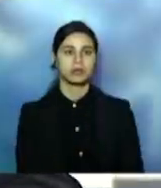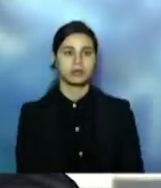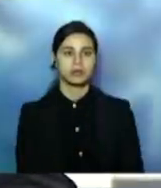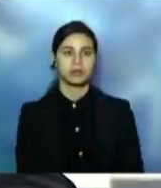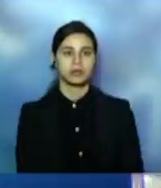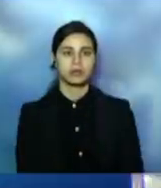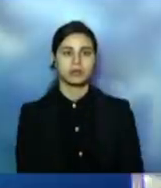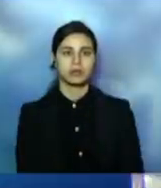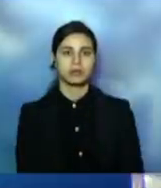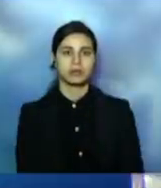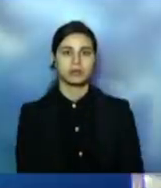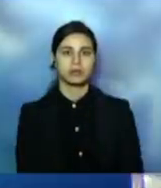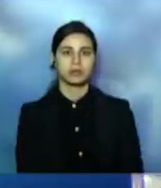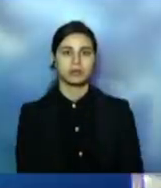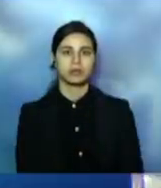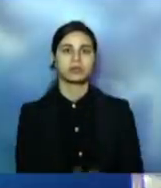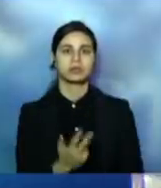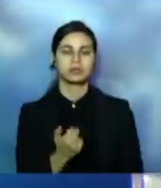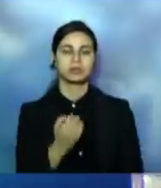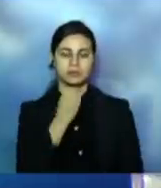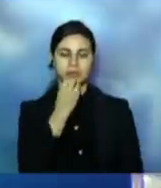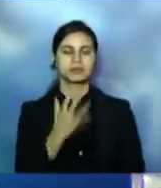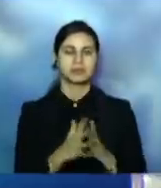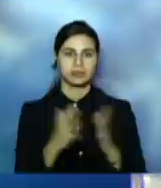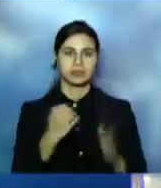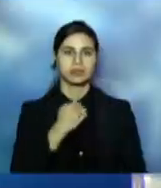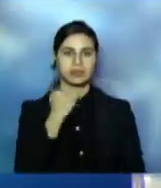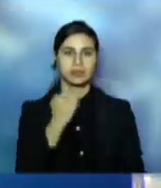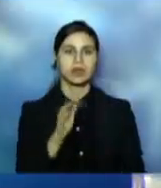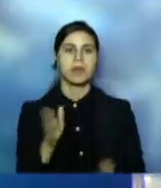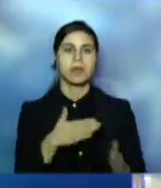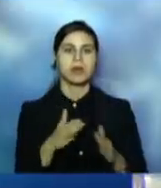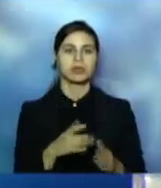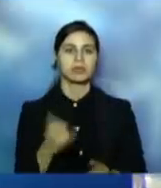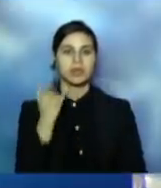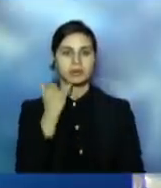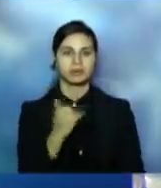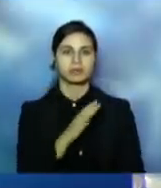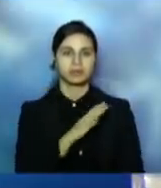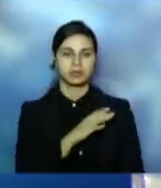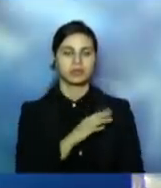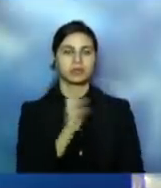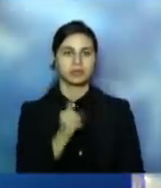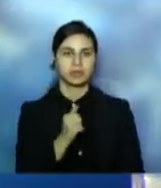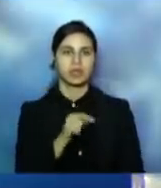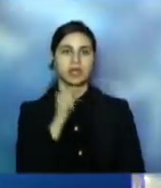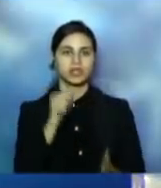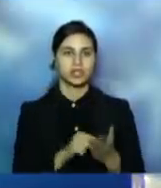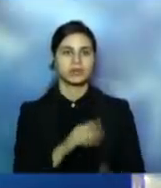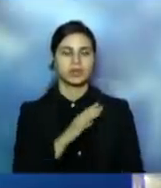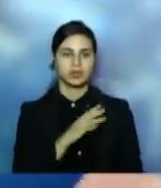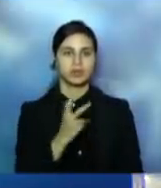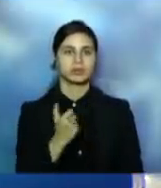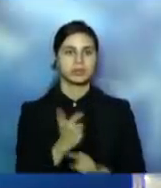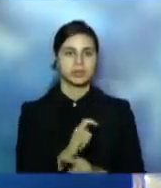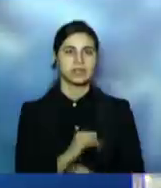პრობლემა კი ბატონო, პირველში მადლობა რომ ბათუმიდან ჩაგვერთეთ და დაგვისით კითხვა